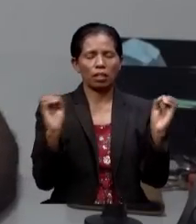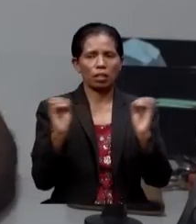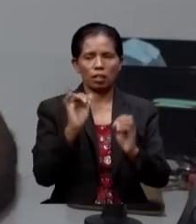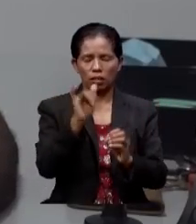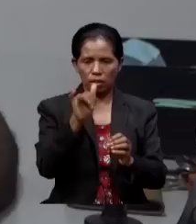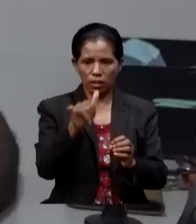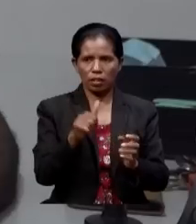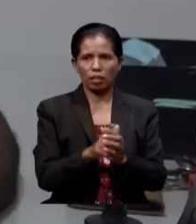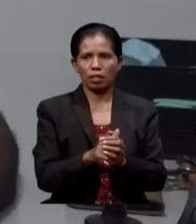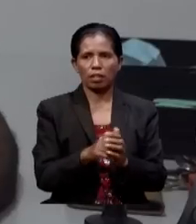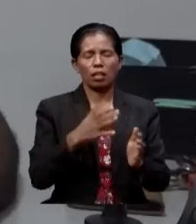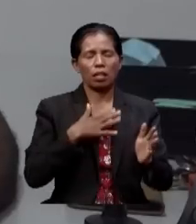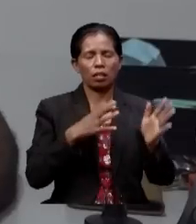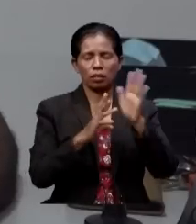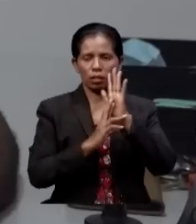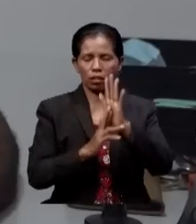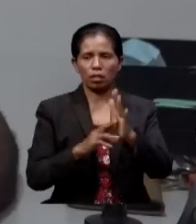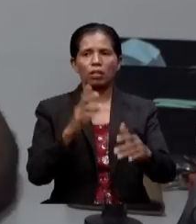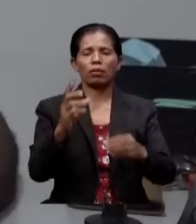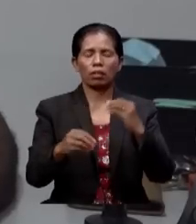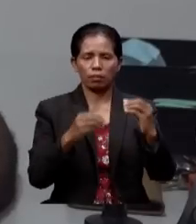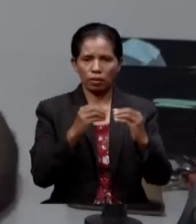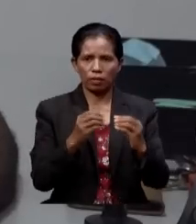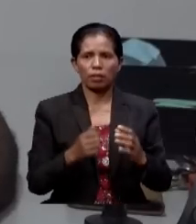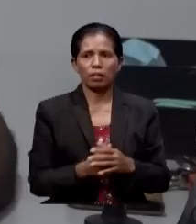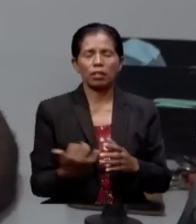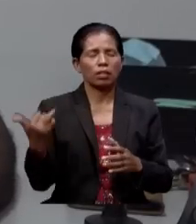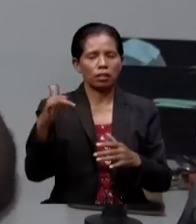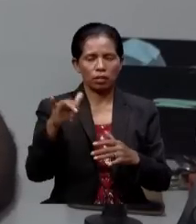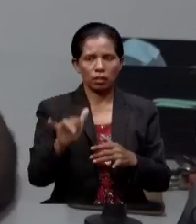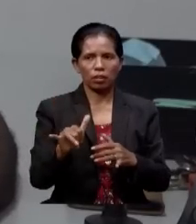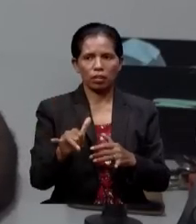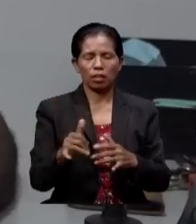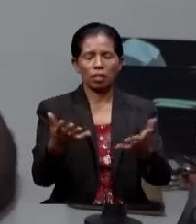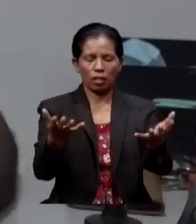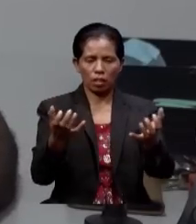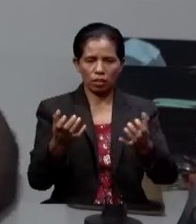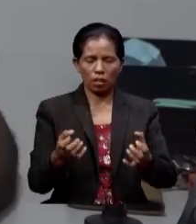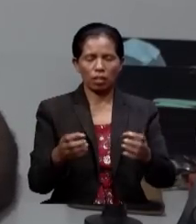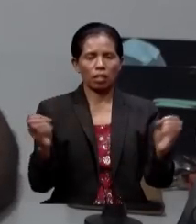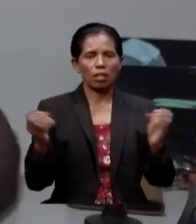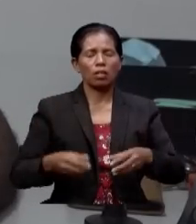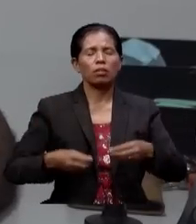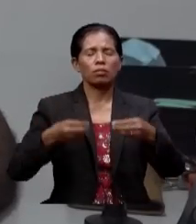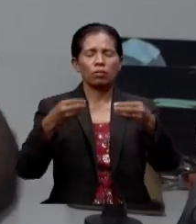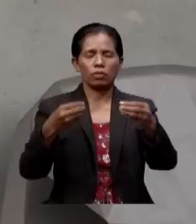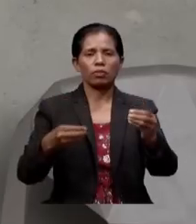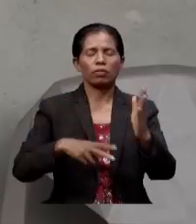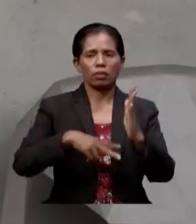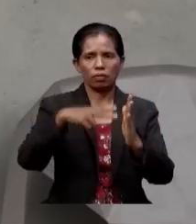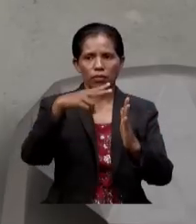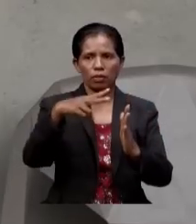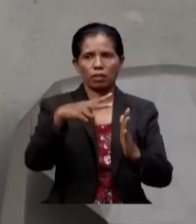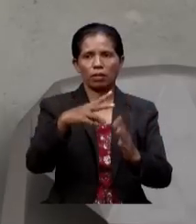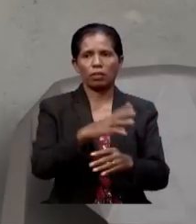ambe, rekomendações significa sira rasik maka kar desvalorização ba luta